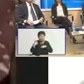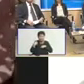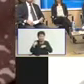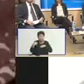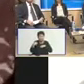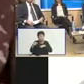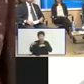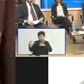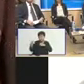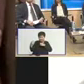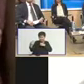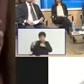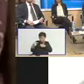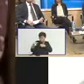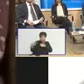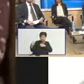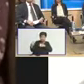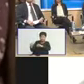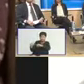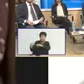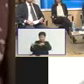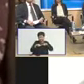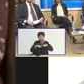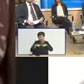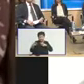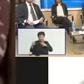มกันแล้วเขาจับเราต ั้ งแล้วก็ไม่รู้เง ิน